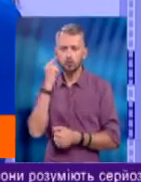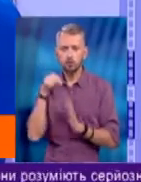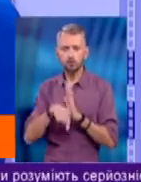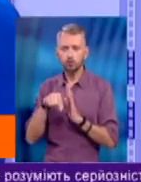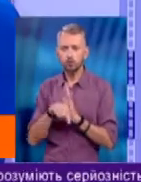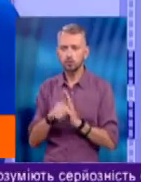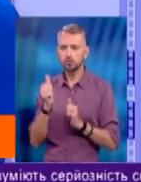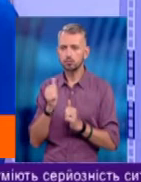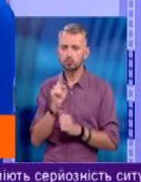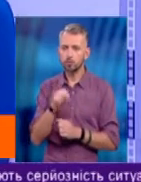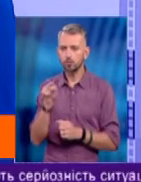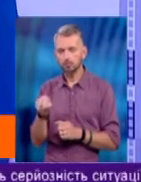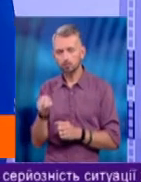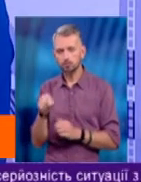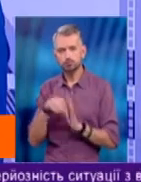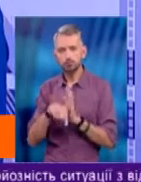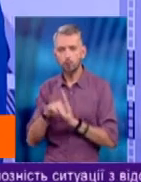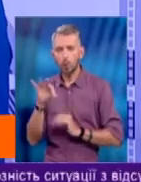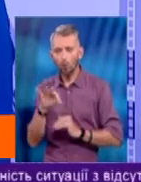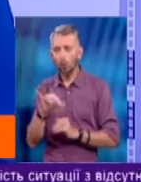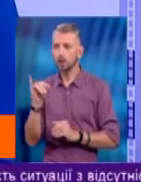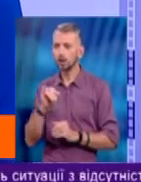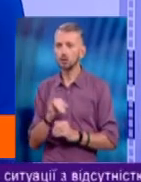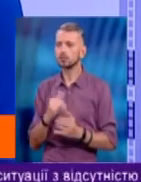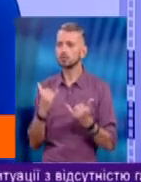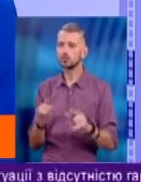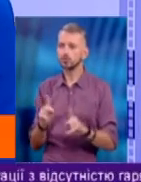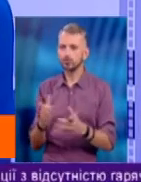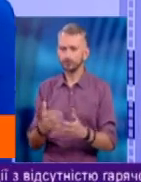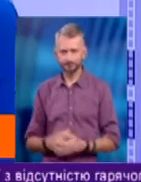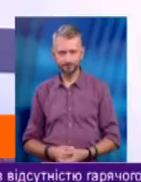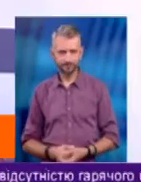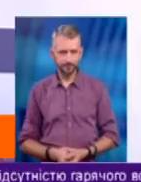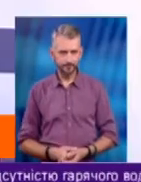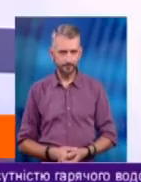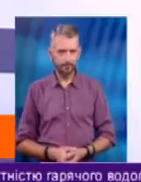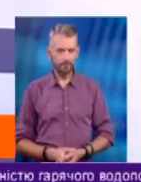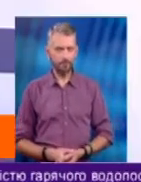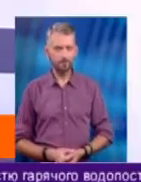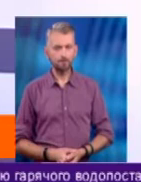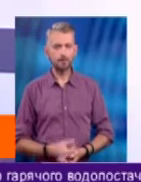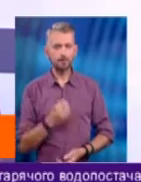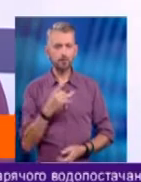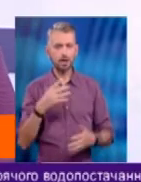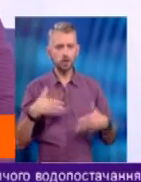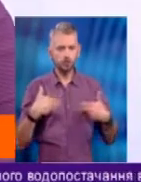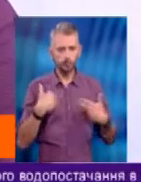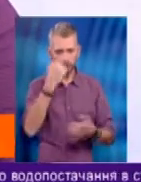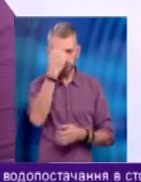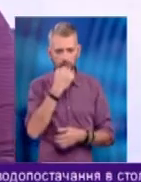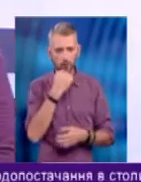суть кожного з них і на якому етапі, власне, вони зараз знаходяться. Прошу. Ще раз добрий вечір, дякую за